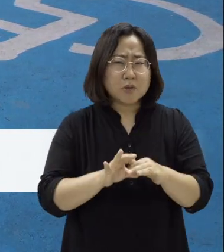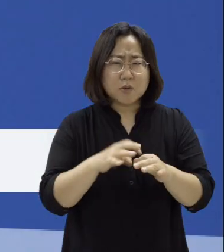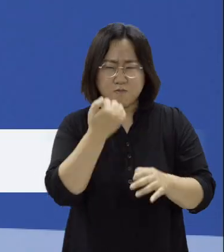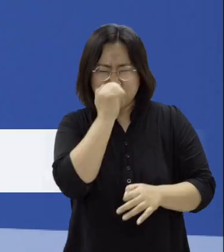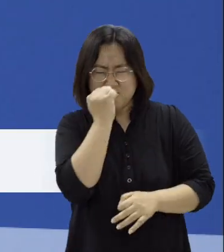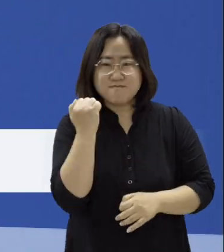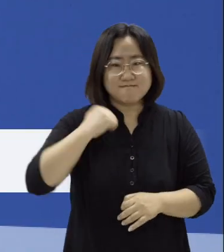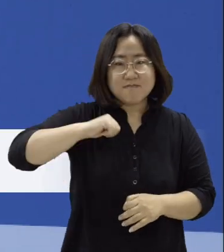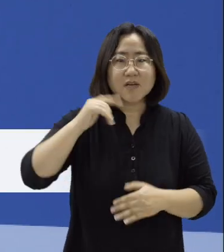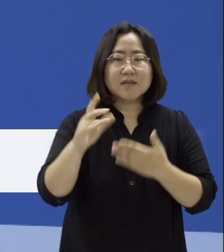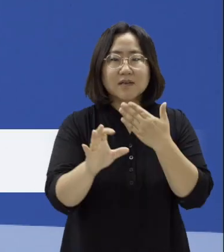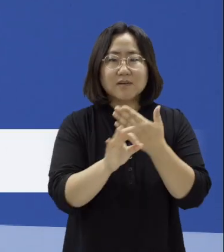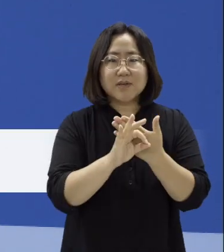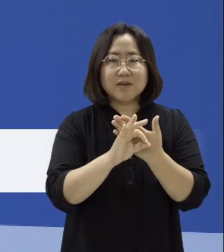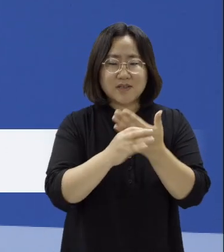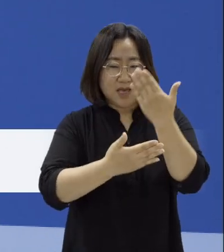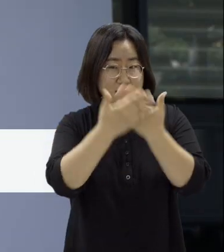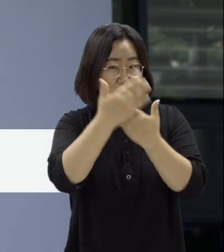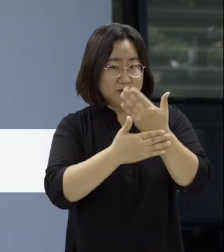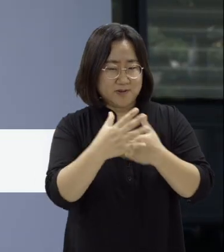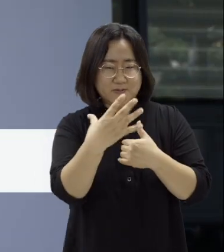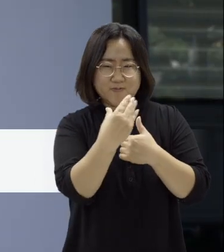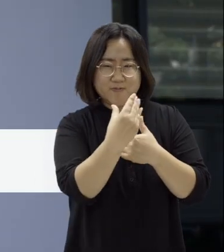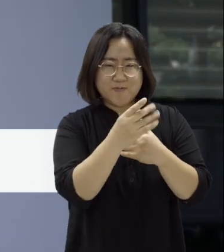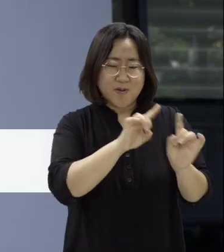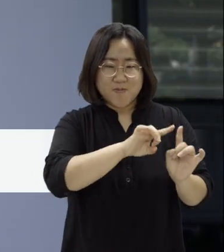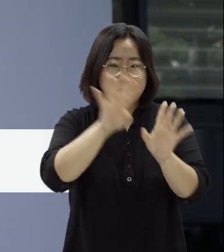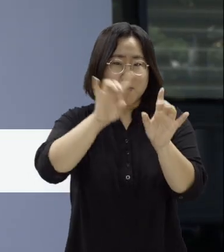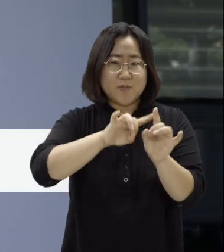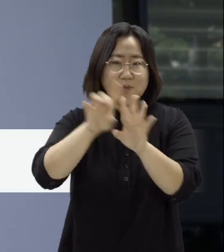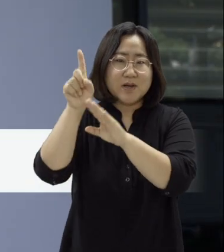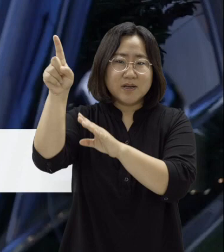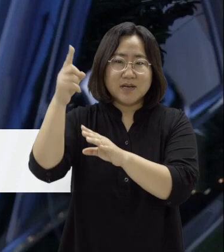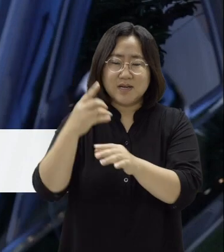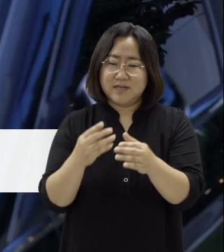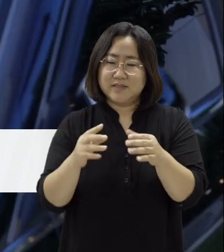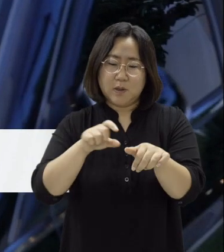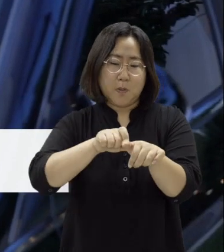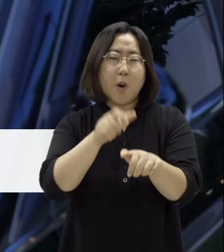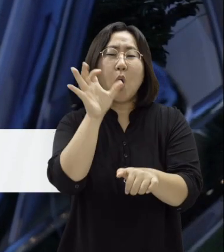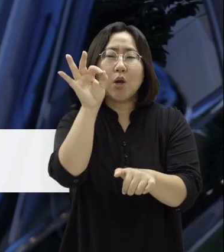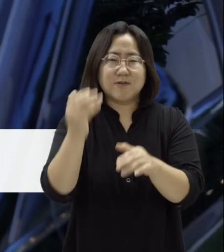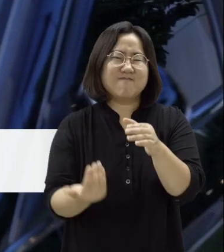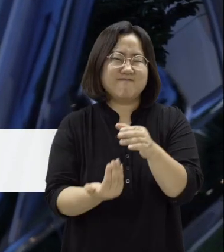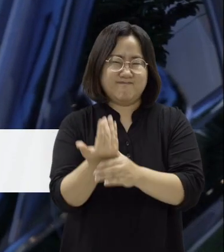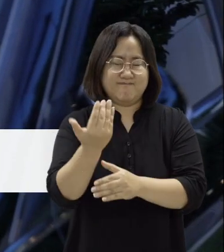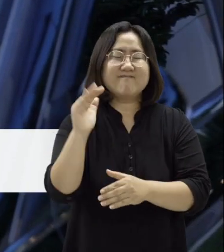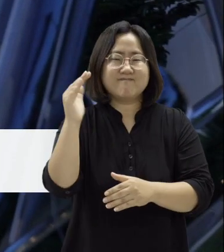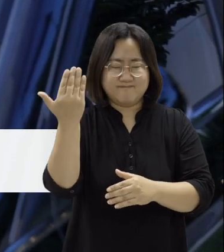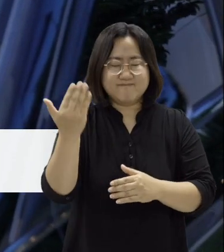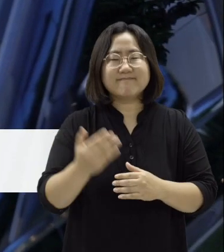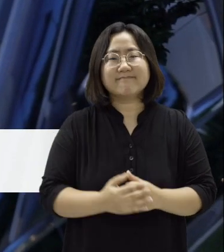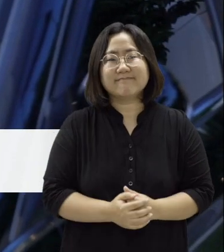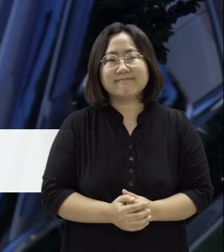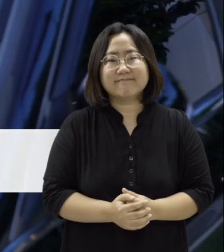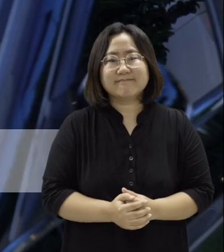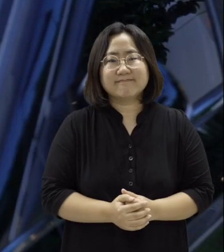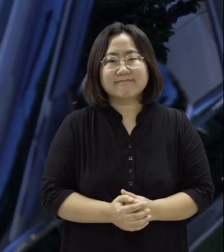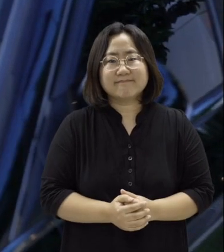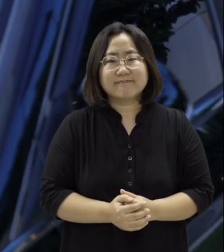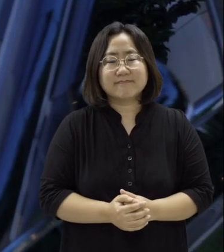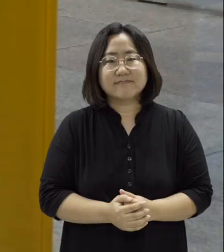불법 주차를 하면 실시간 영상이 과태료 부과 시스템으로 전송돼 과태료가 자동 부과됩니다.